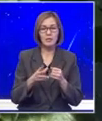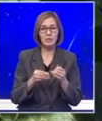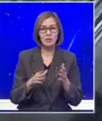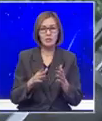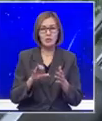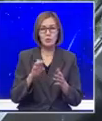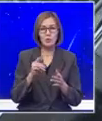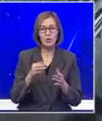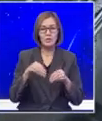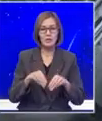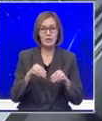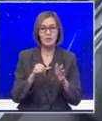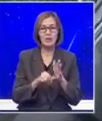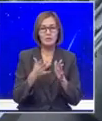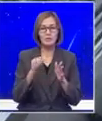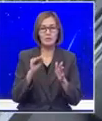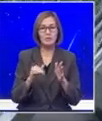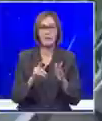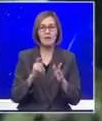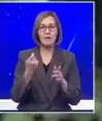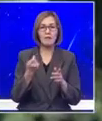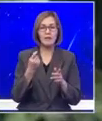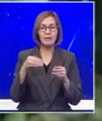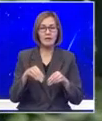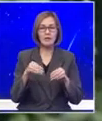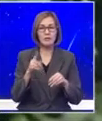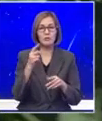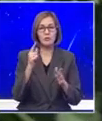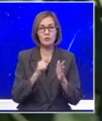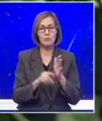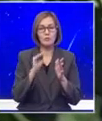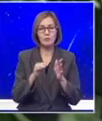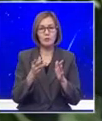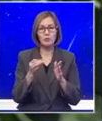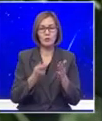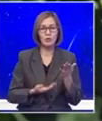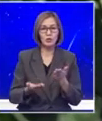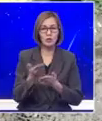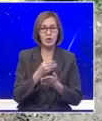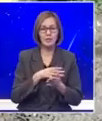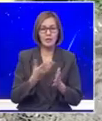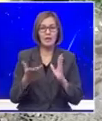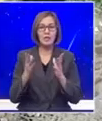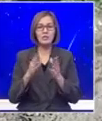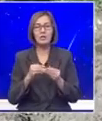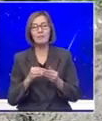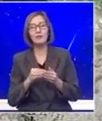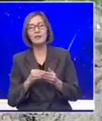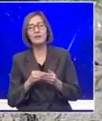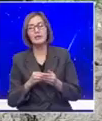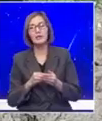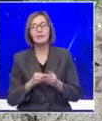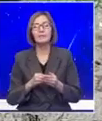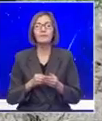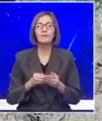соқа салған. Соның 65 мың гектарға дәнді дақыл себіліп, 170 мың тоннаға жуық астық жиналды. Жалпы несібесін жерден іздеген